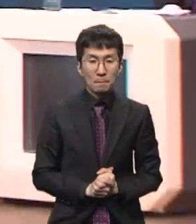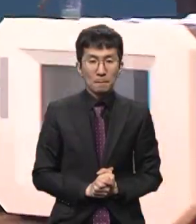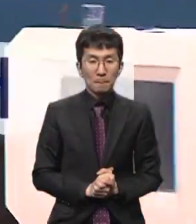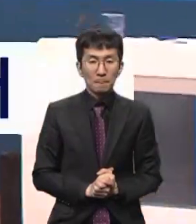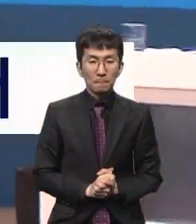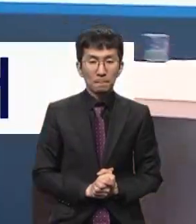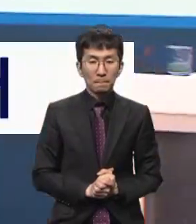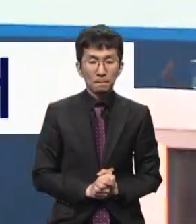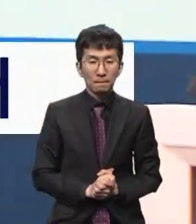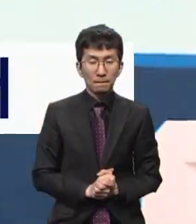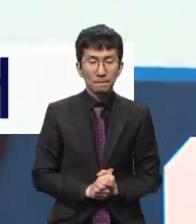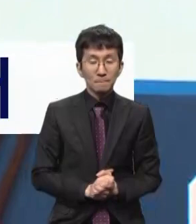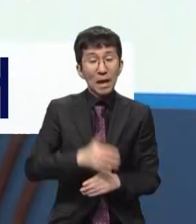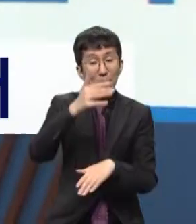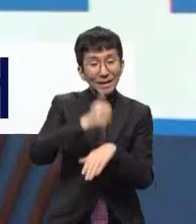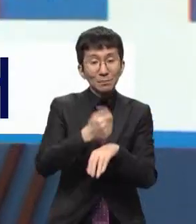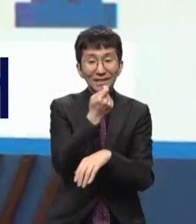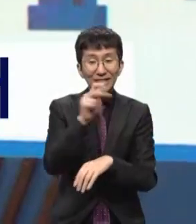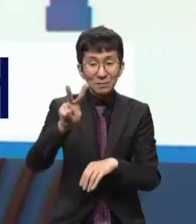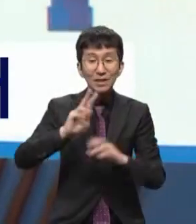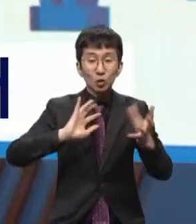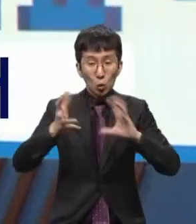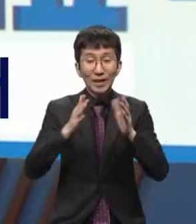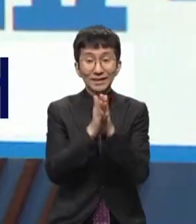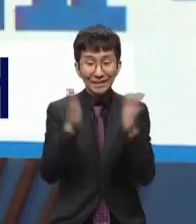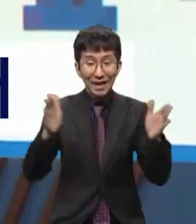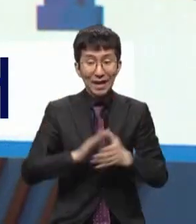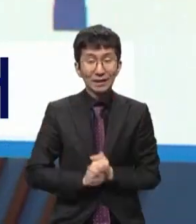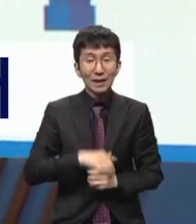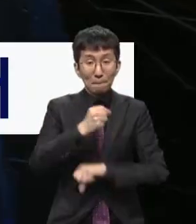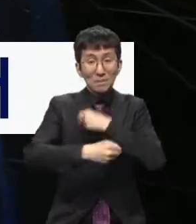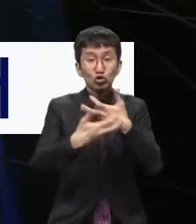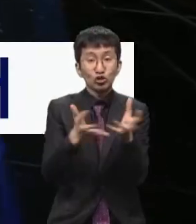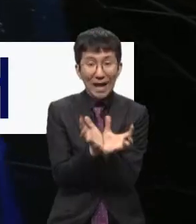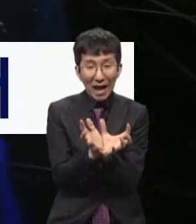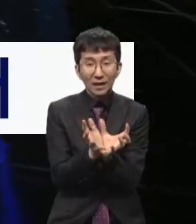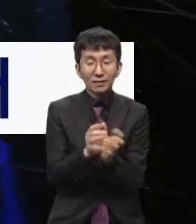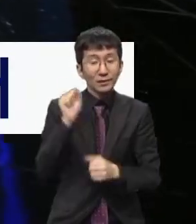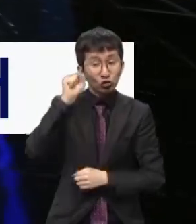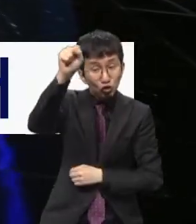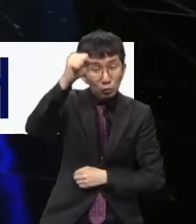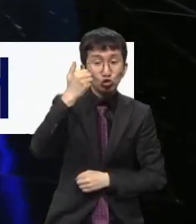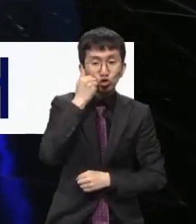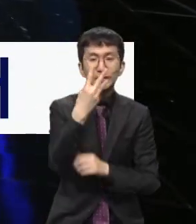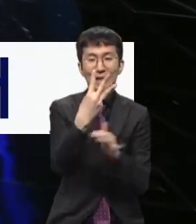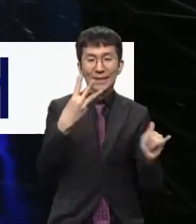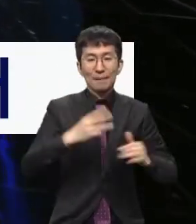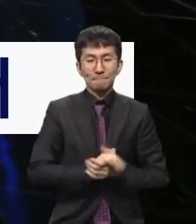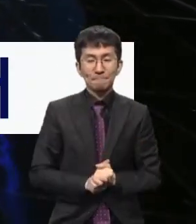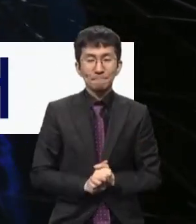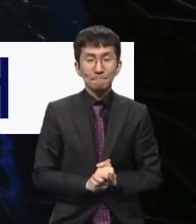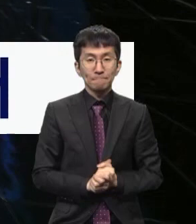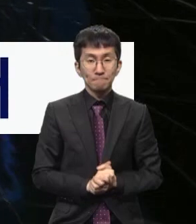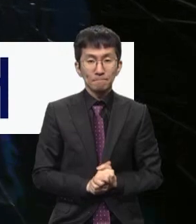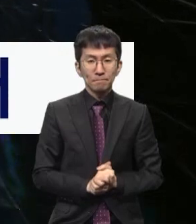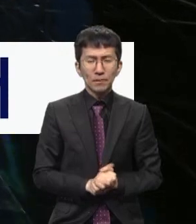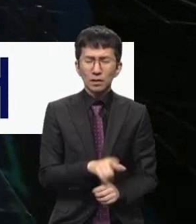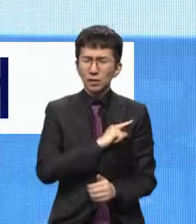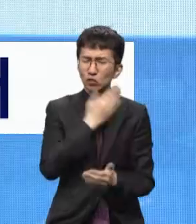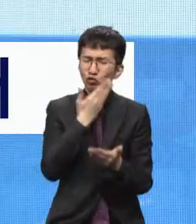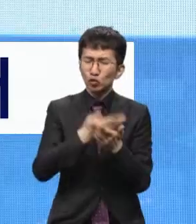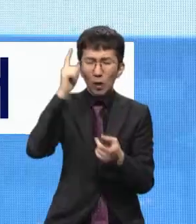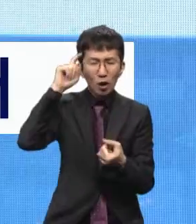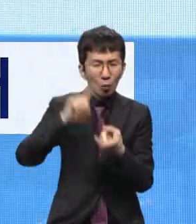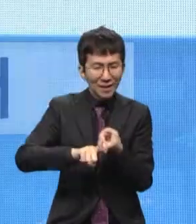전당 대회 전 마지막 tv 토론에 나선 민주당 당권 주자 3인방 첨예하게 맞붙은 건 역시 9동 산